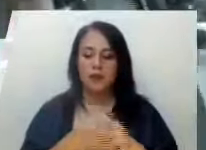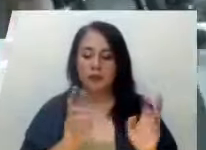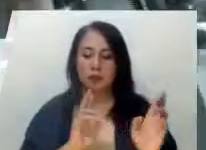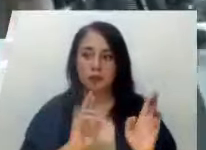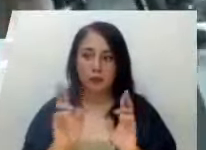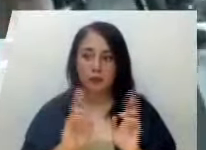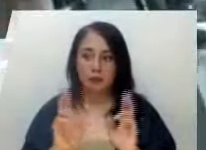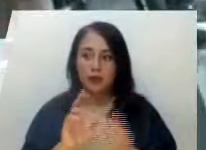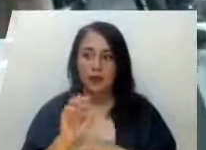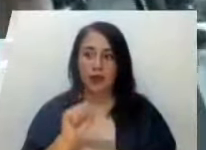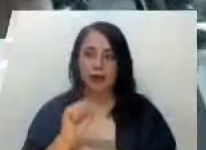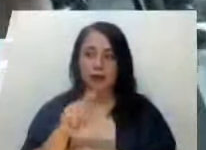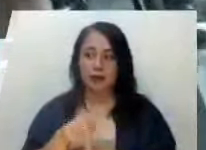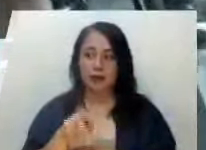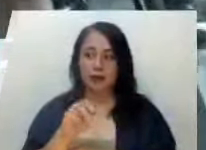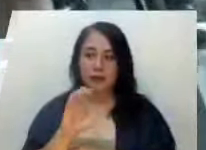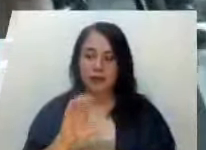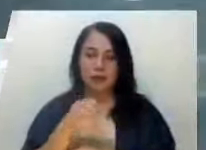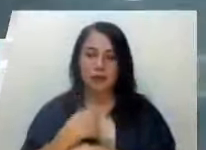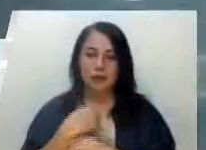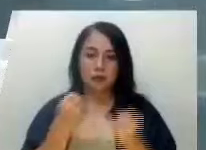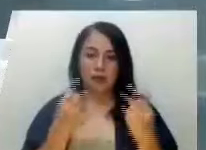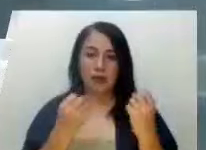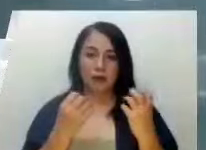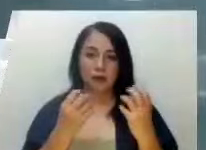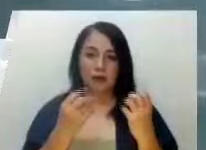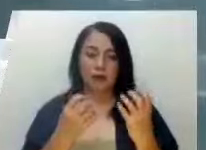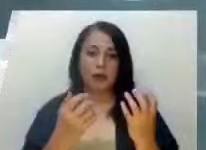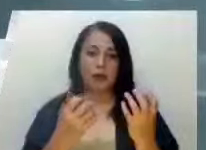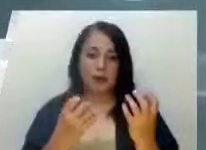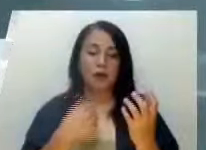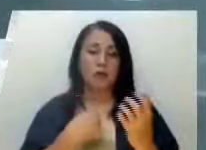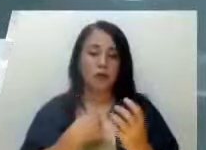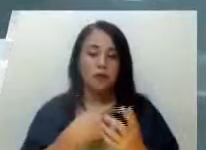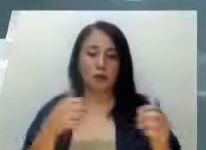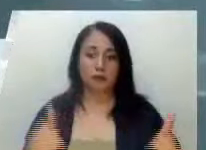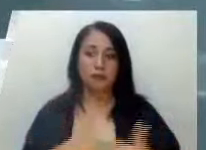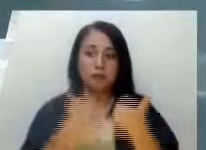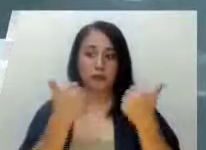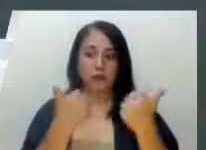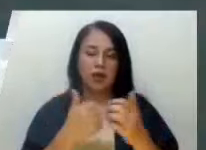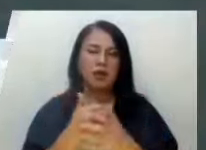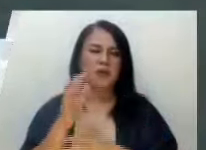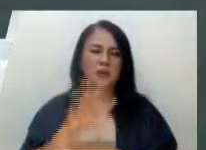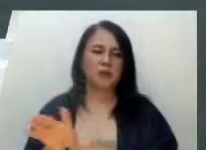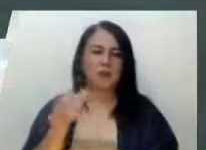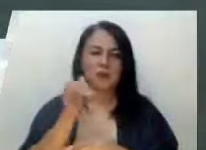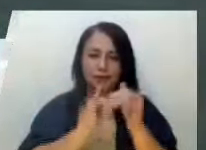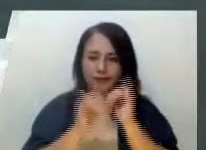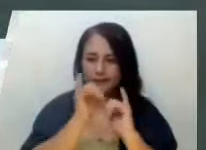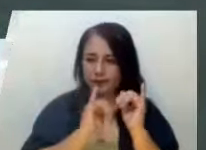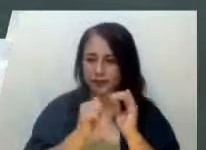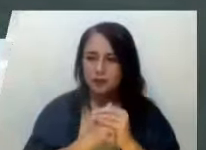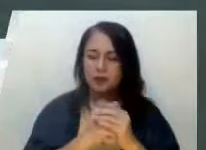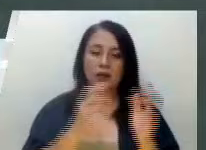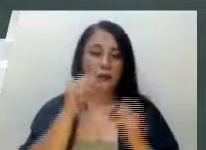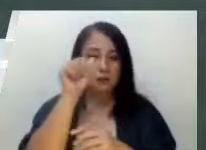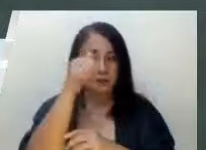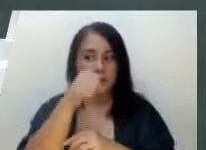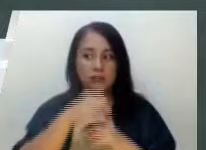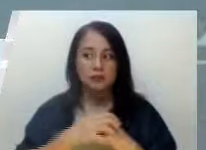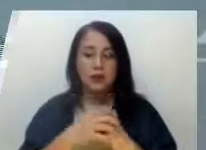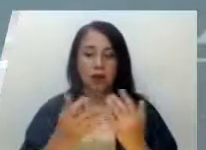SPMC ang inaasahang dami ng pasyenteng sugatan sa vehicular accidents na pawang mga nakainom. Nagpaalala ang pulisya na